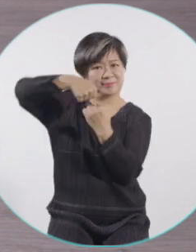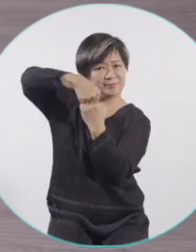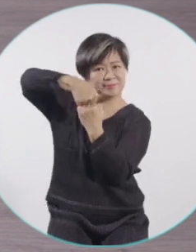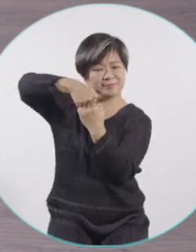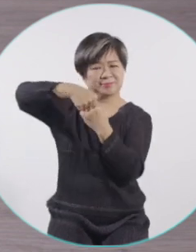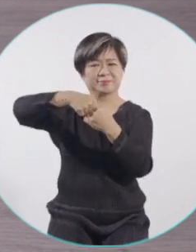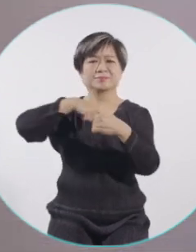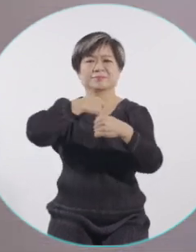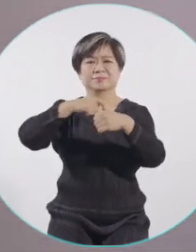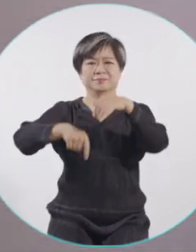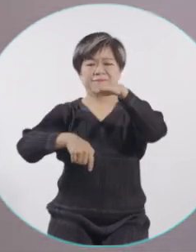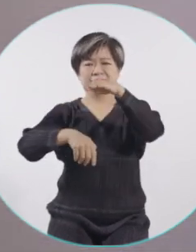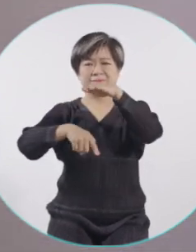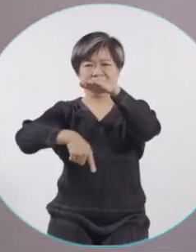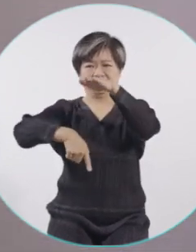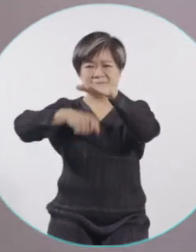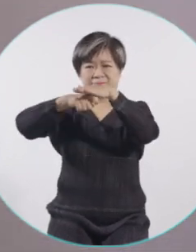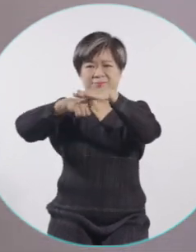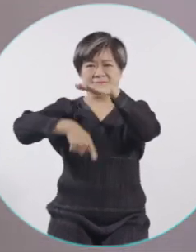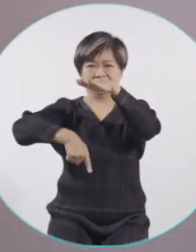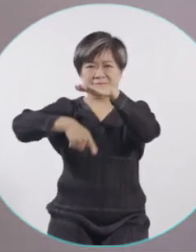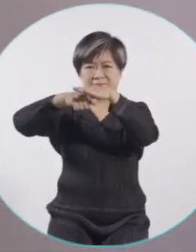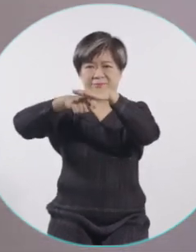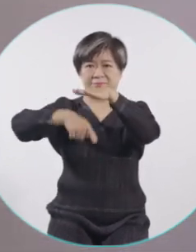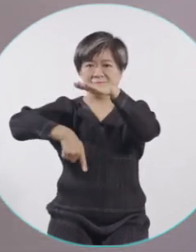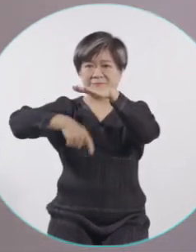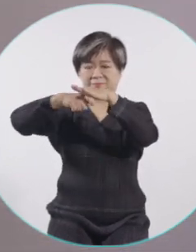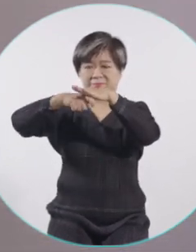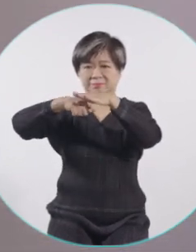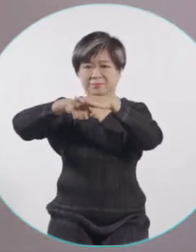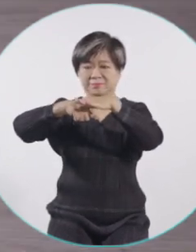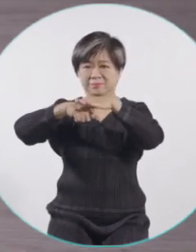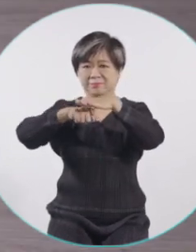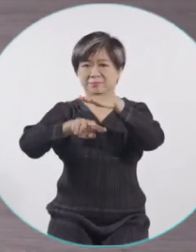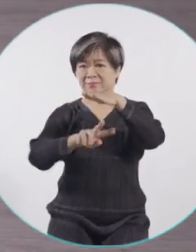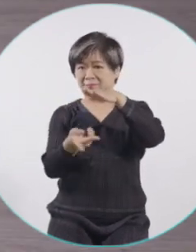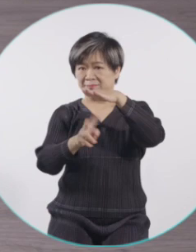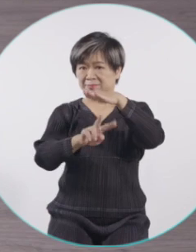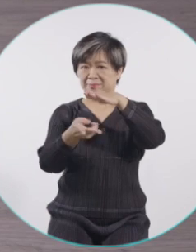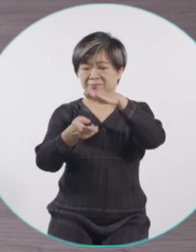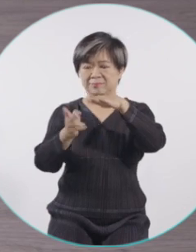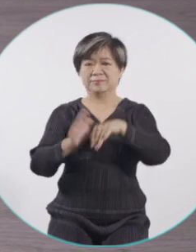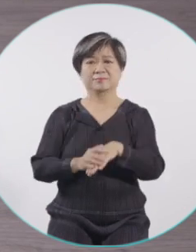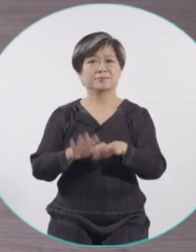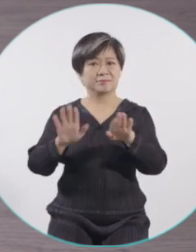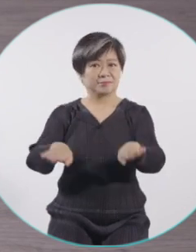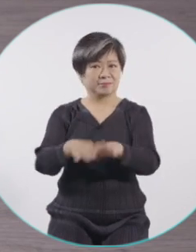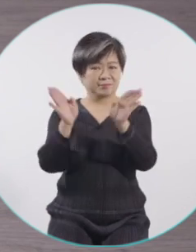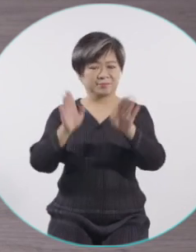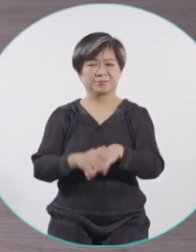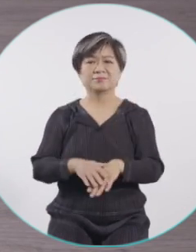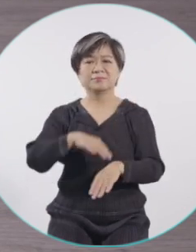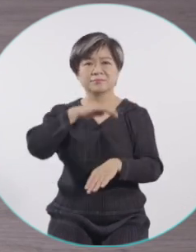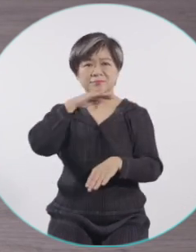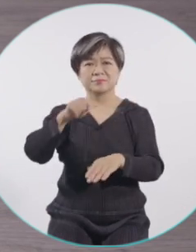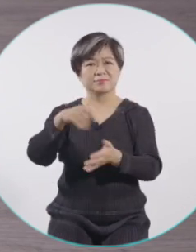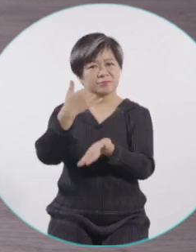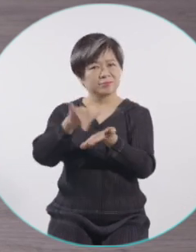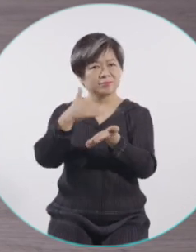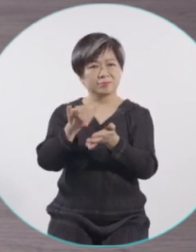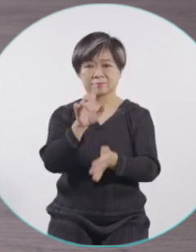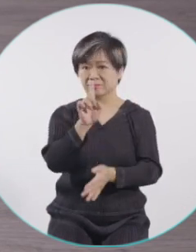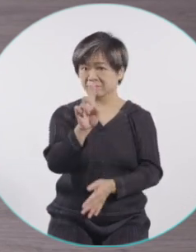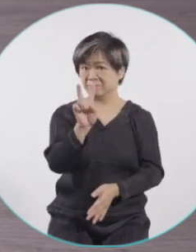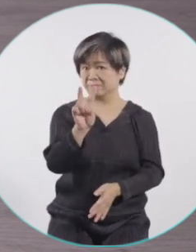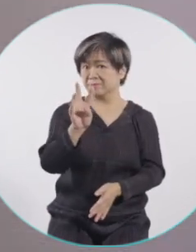你的手，然后把膝盖抬高，把膝盖抬高。好，那接下来我们要跑起来咯。等一下呢，我会数一